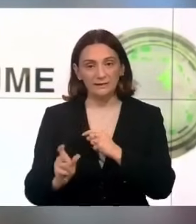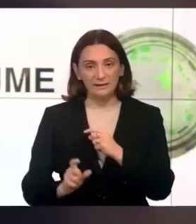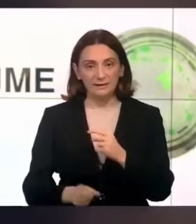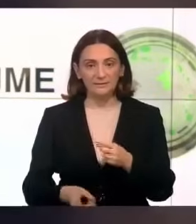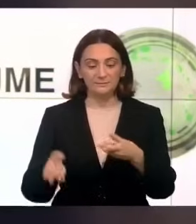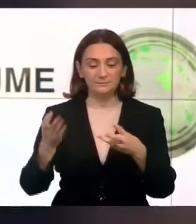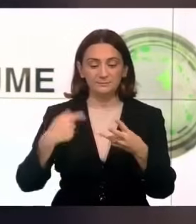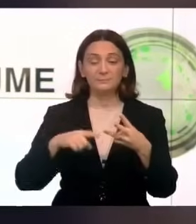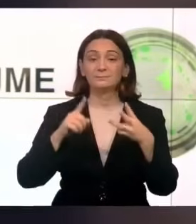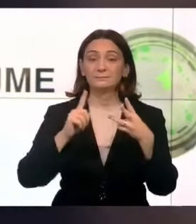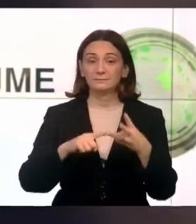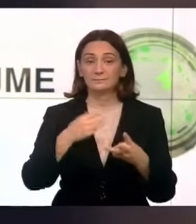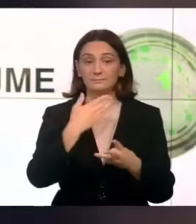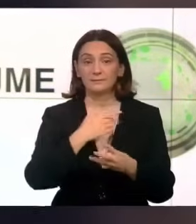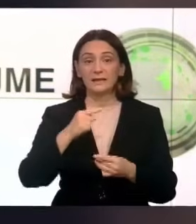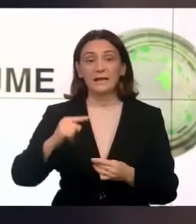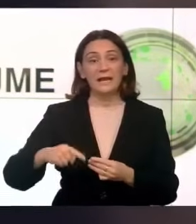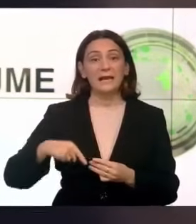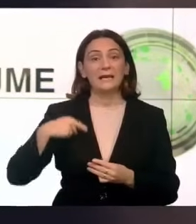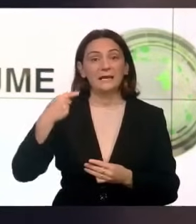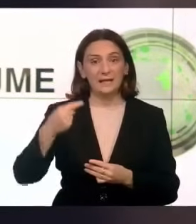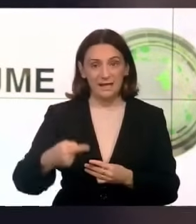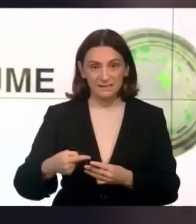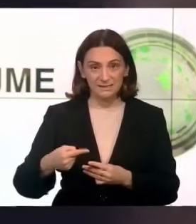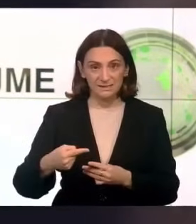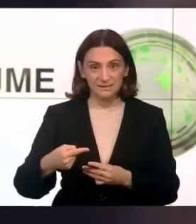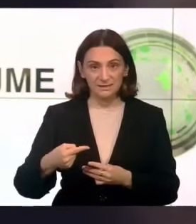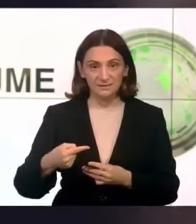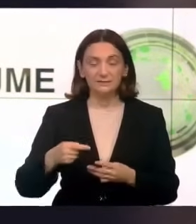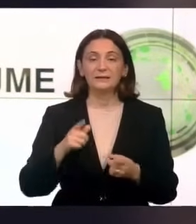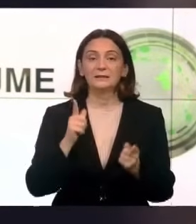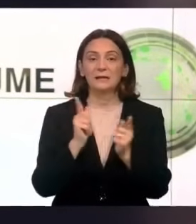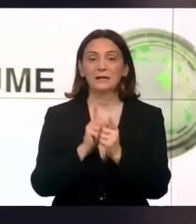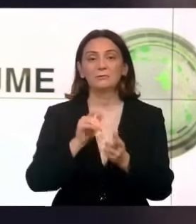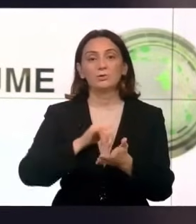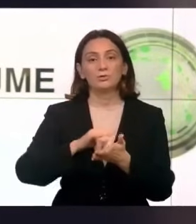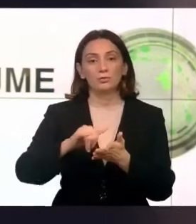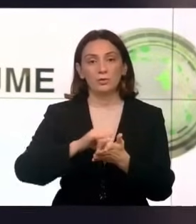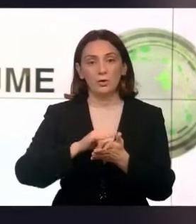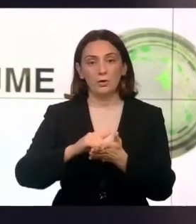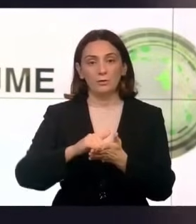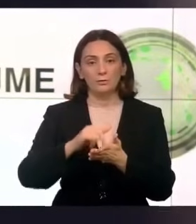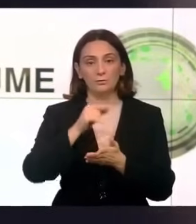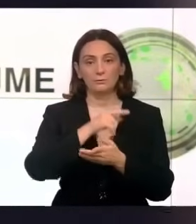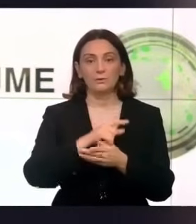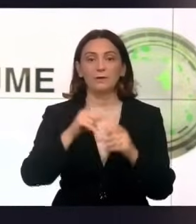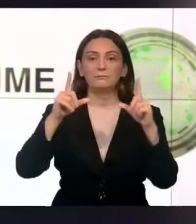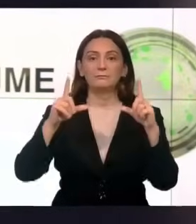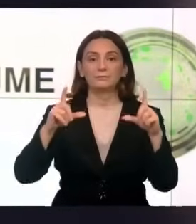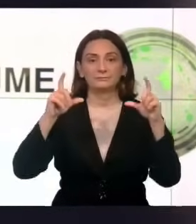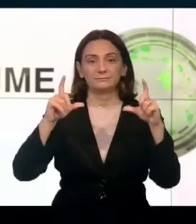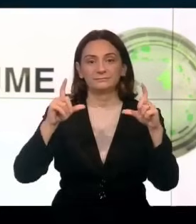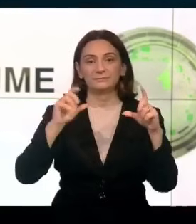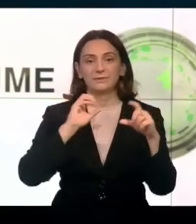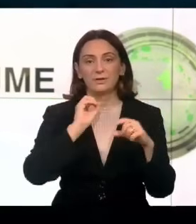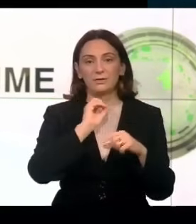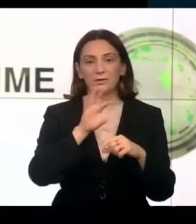Square ka nisur të shfaqet njoftimi këtij takimi. Vetë kryeministri publikoi këtë koment në rrjetet